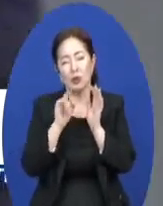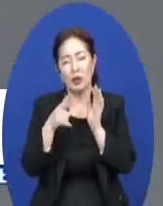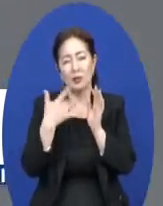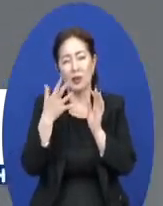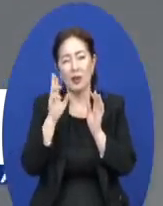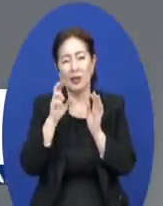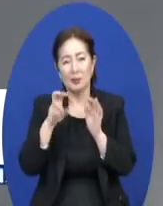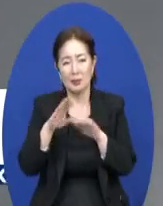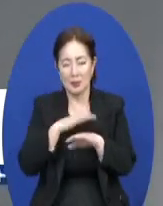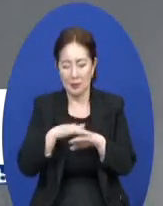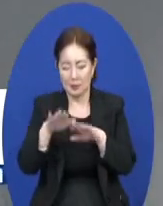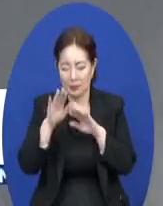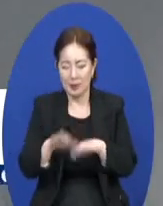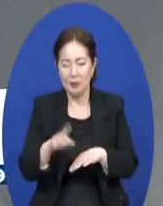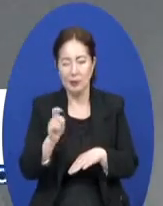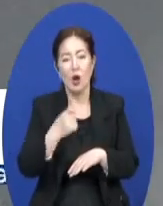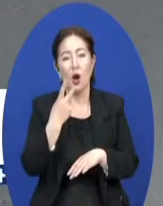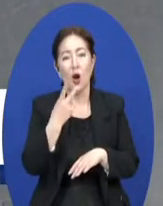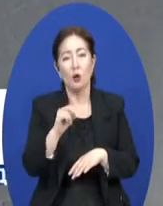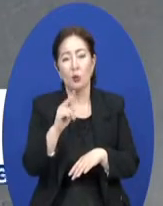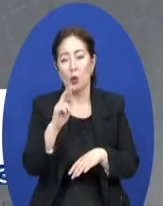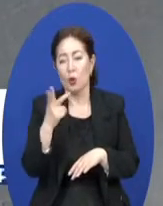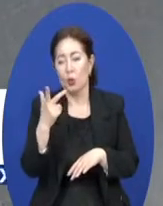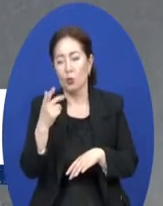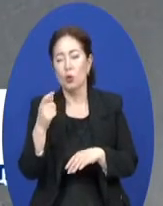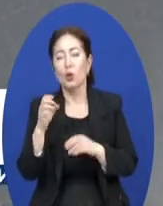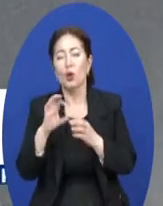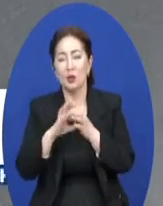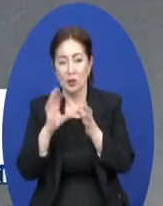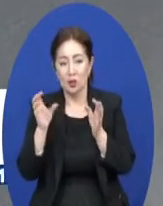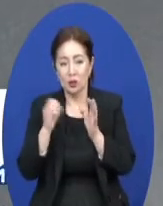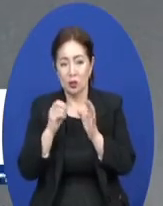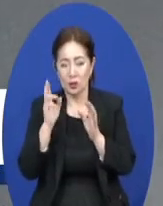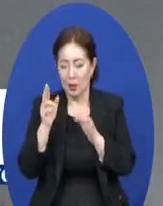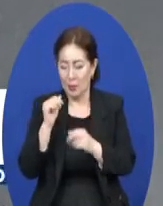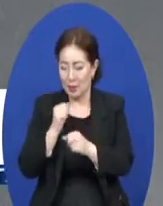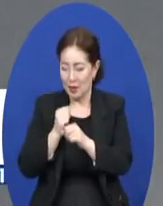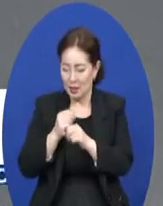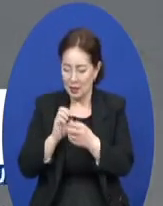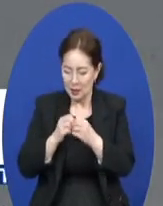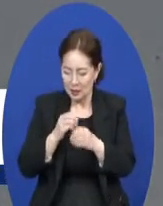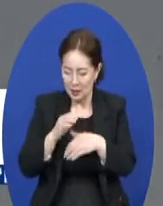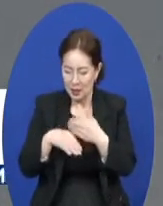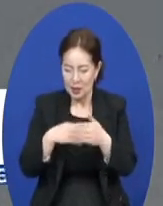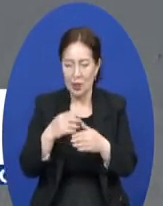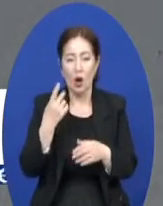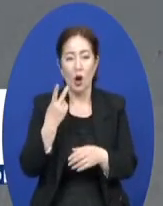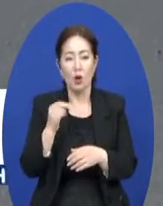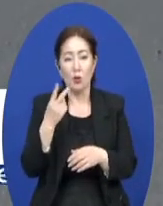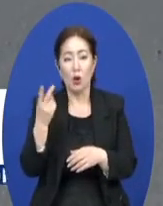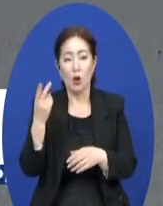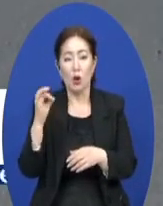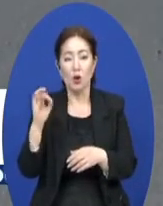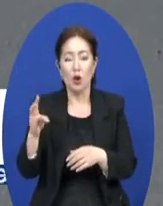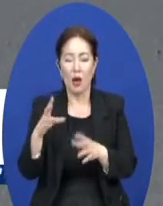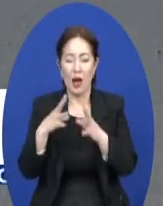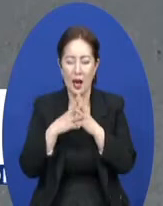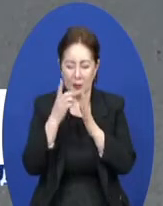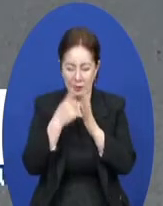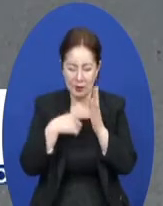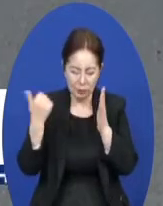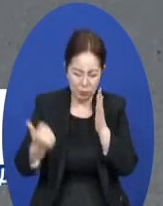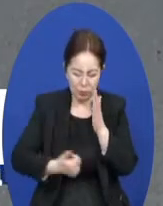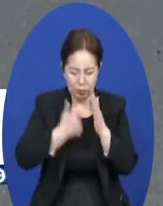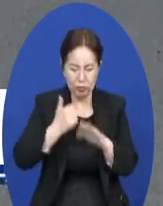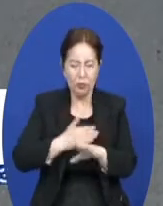км зам төлөвлөгөө ёсоор бол 2023 онд ашиглалтанд орно. За гэхдээ гүйцэтгэгч компани зүгээс бол 2022 онд 10 дугаар сард бүрэн ашиглалтанд